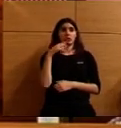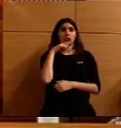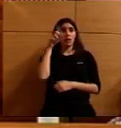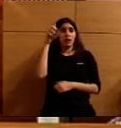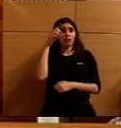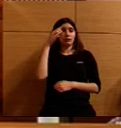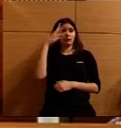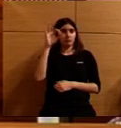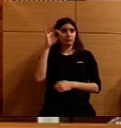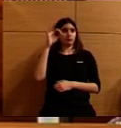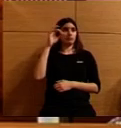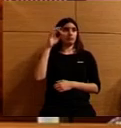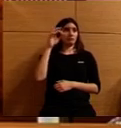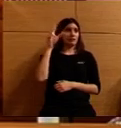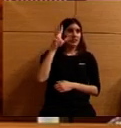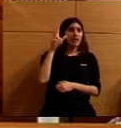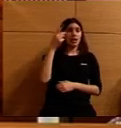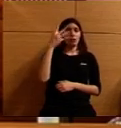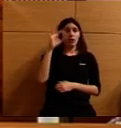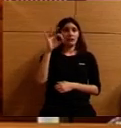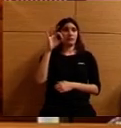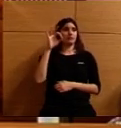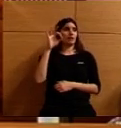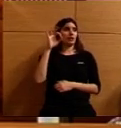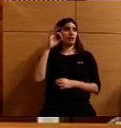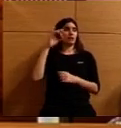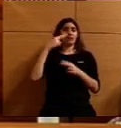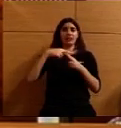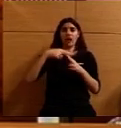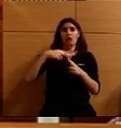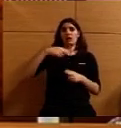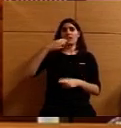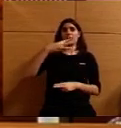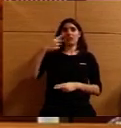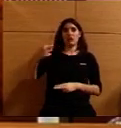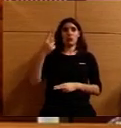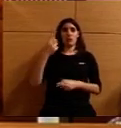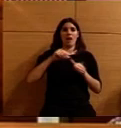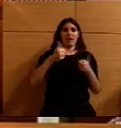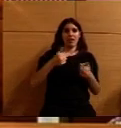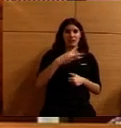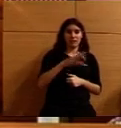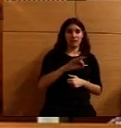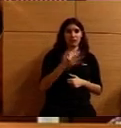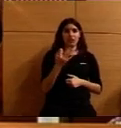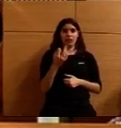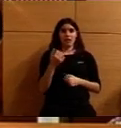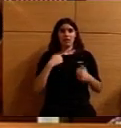30, Lleida el 40, Tarragona el 31, Albacete el 30, Ciudad Real el 32.